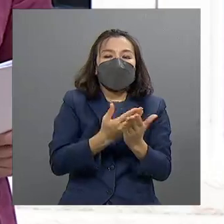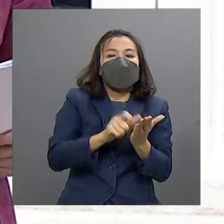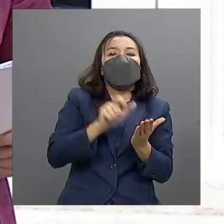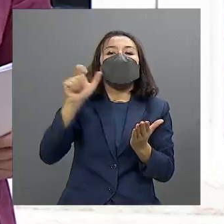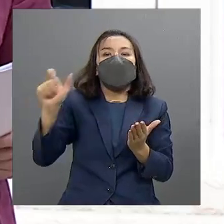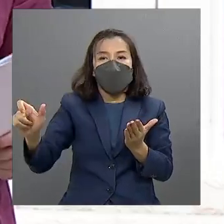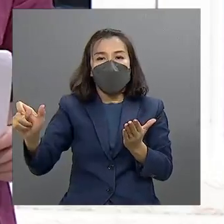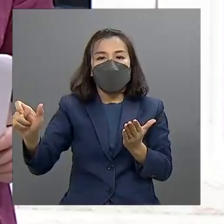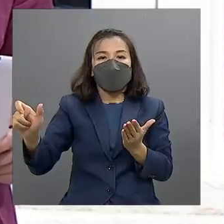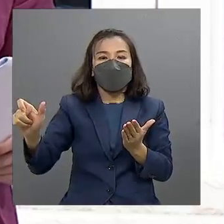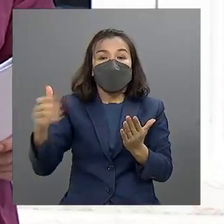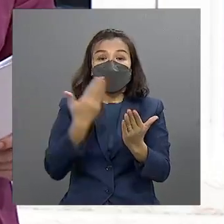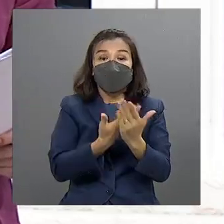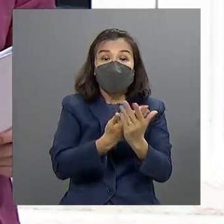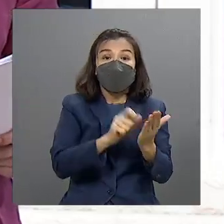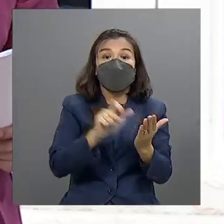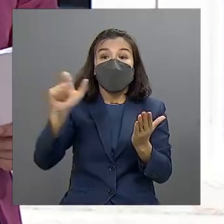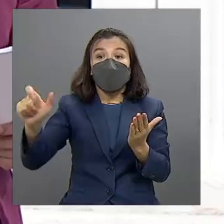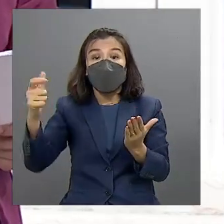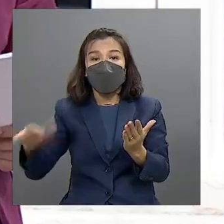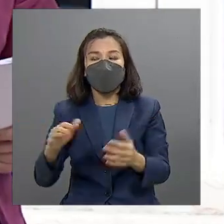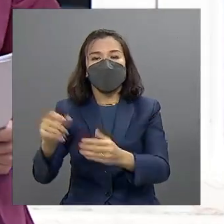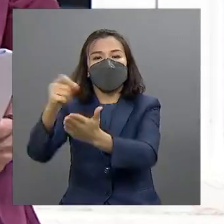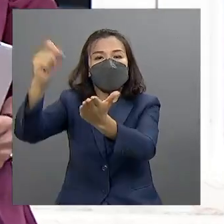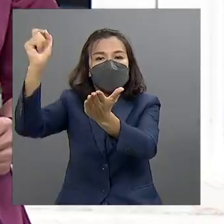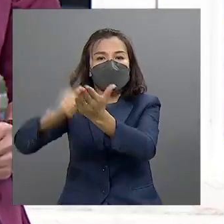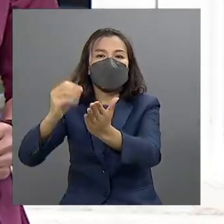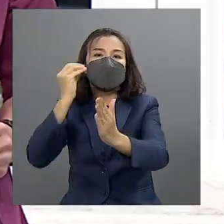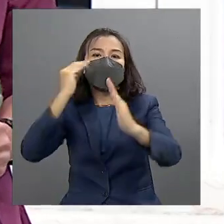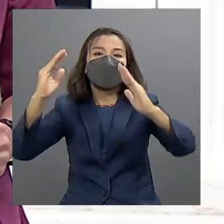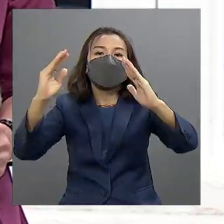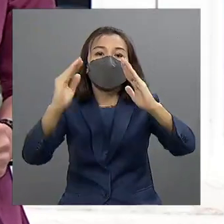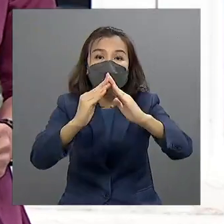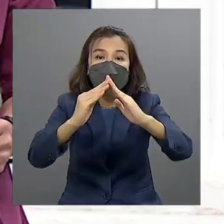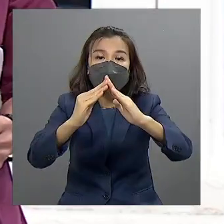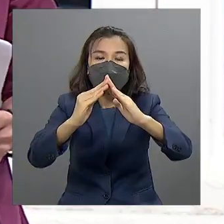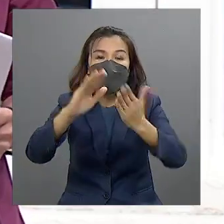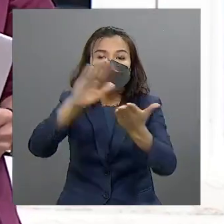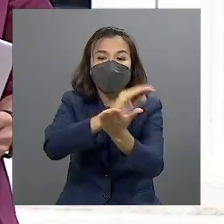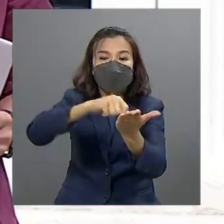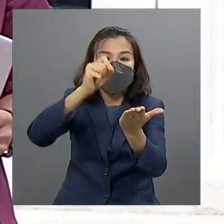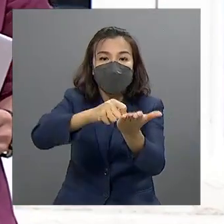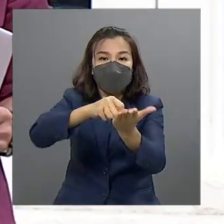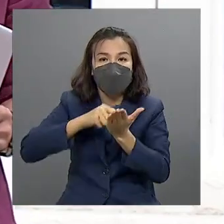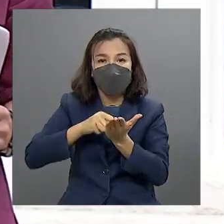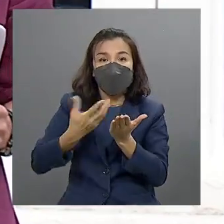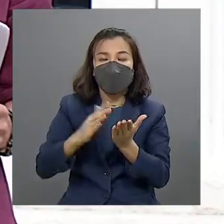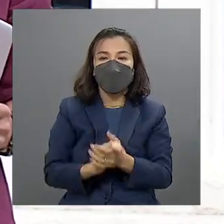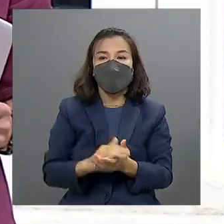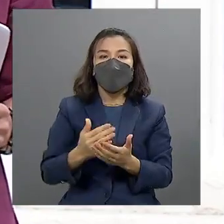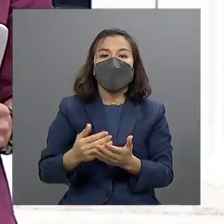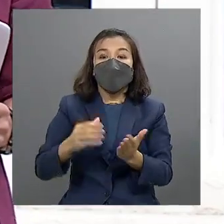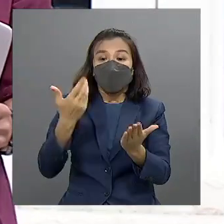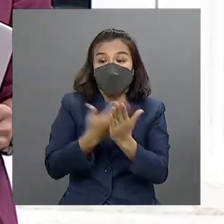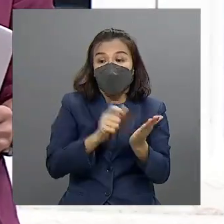และพอโอนเงreadไปให้ไม่ได้ทำเรื่องให้ค่ะเชิดเงินหนี้ไปเลย ทำใหผู้เสยหาย hospital เสีน เป็นหลับแสนเลยทีเดียว